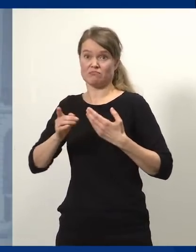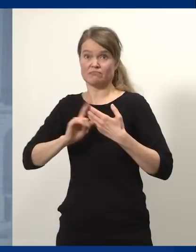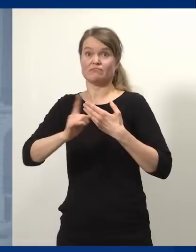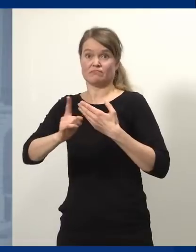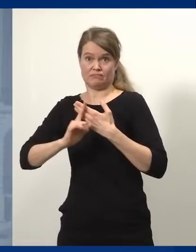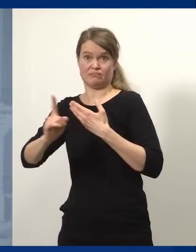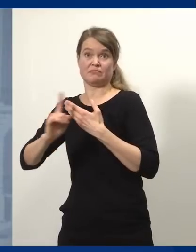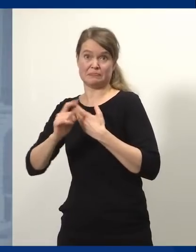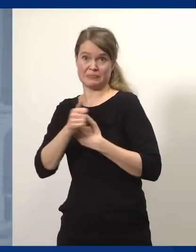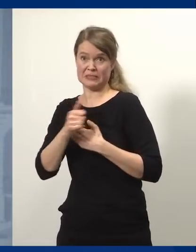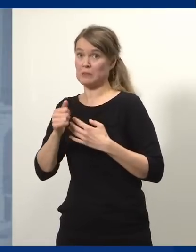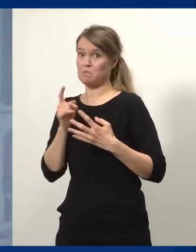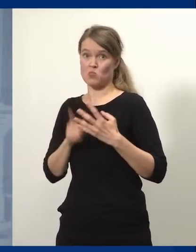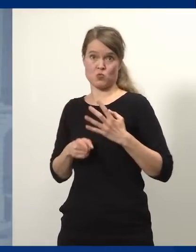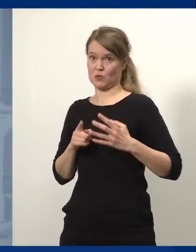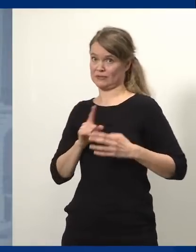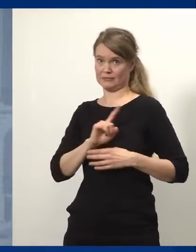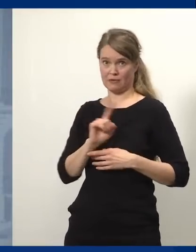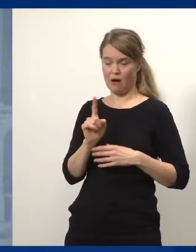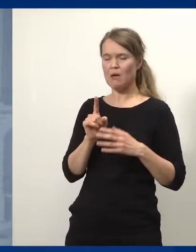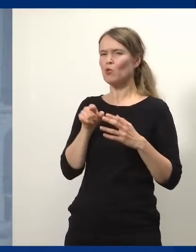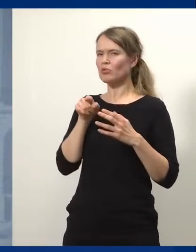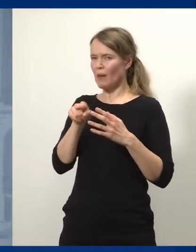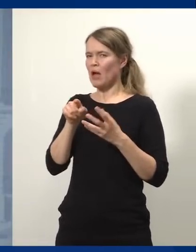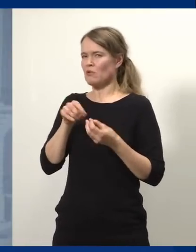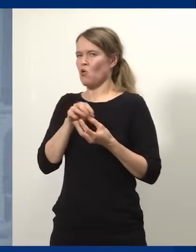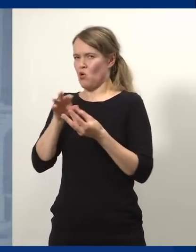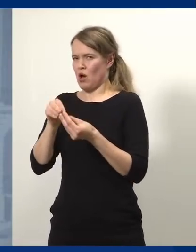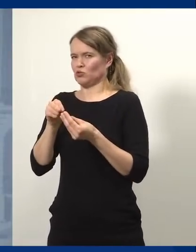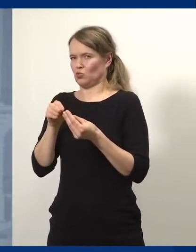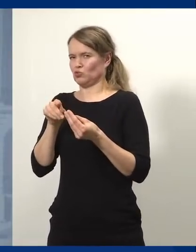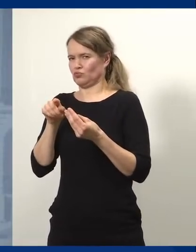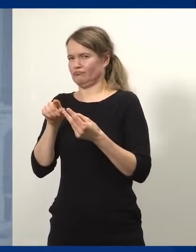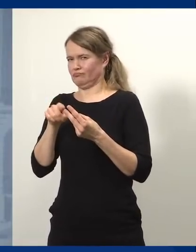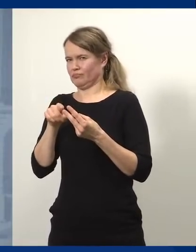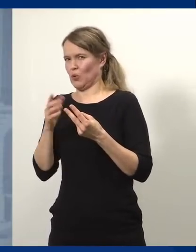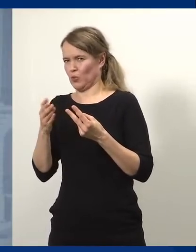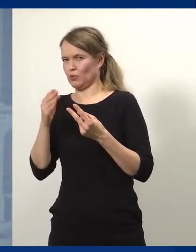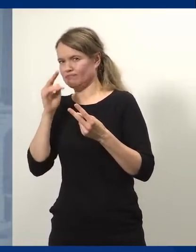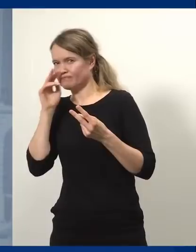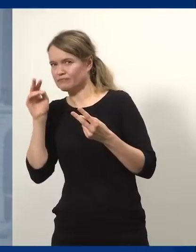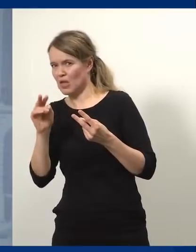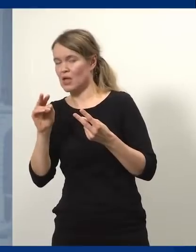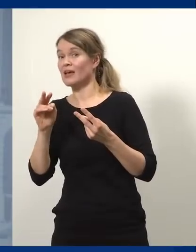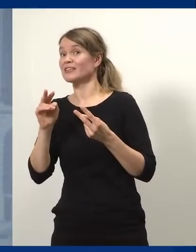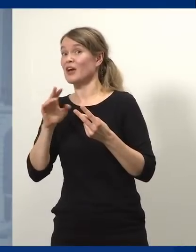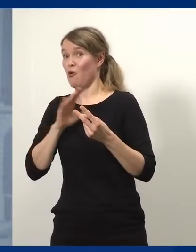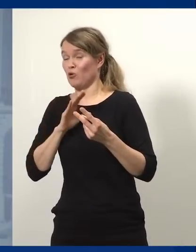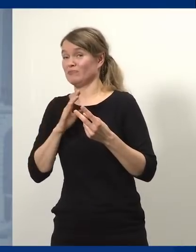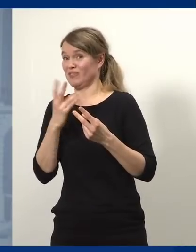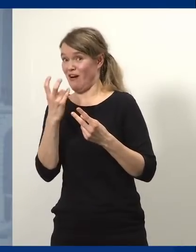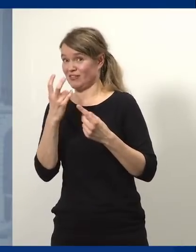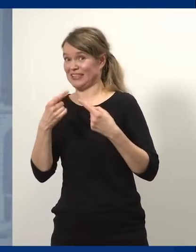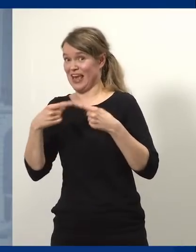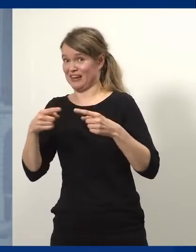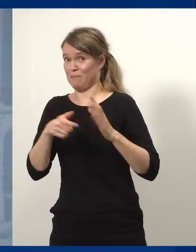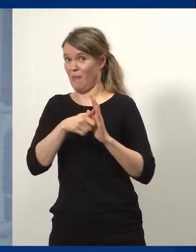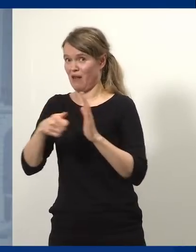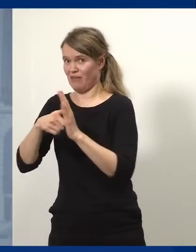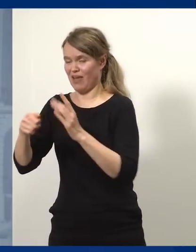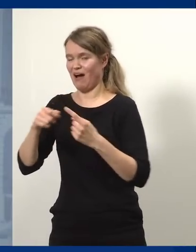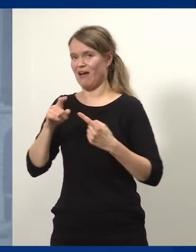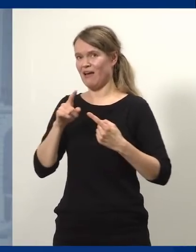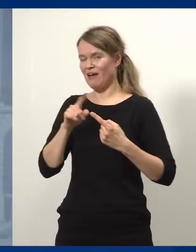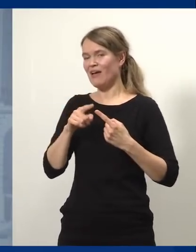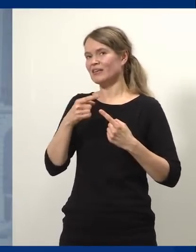tämänkin osalta valmistellaan 2 erilaista mallia, eli toisaaltaan tämän 118 pykälän mukaista,